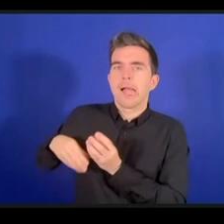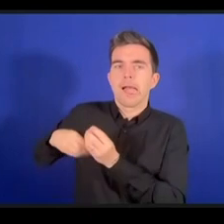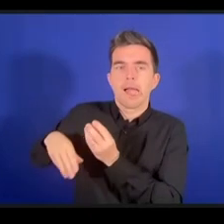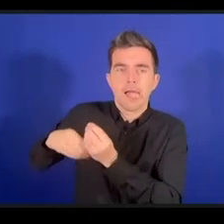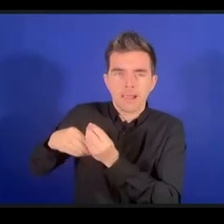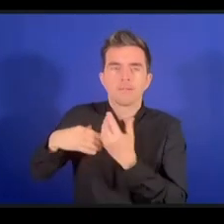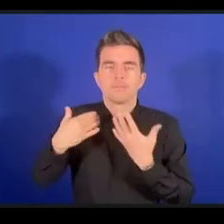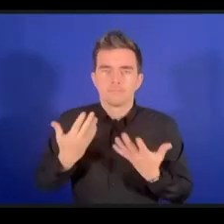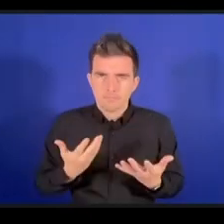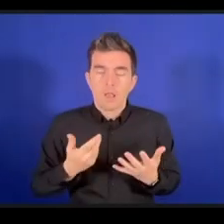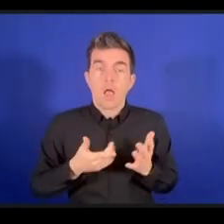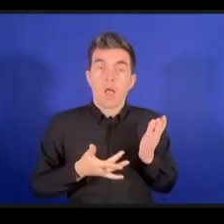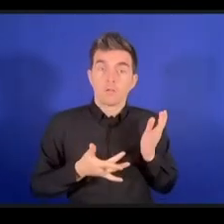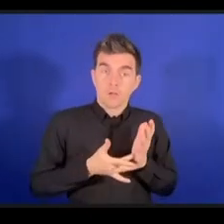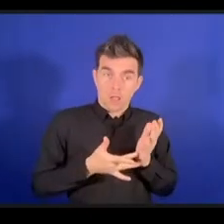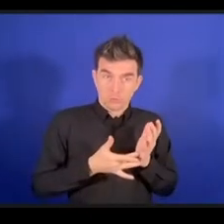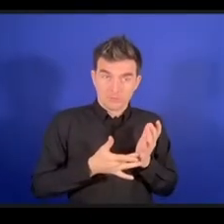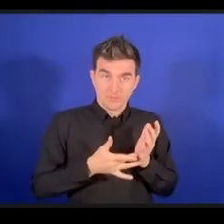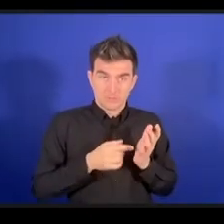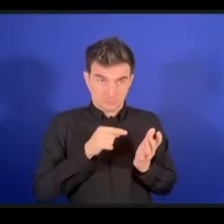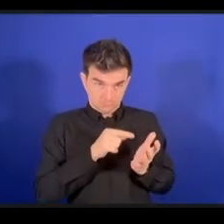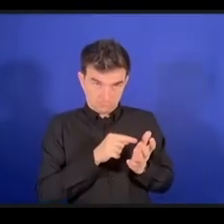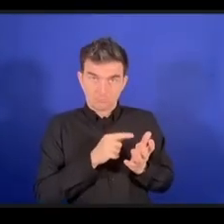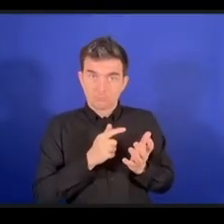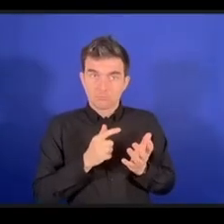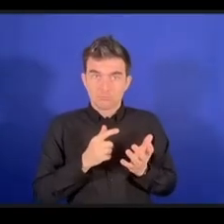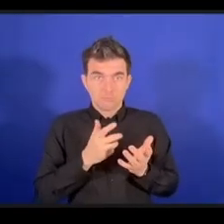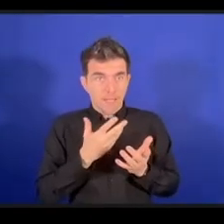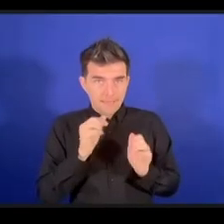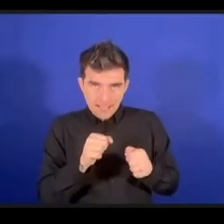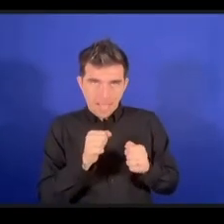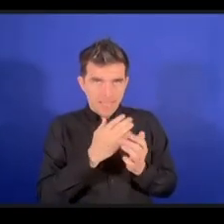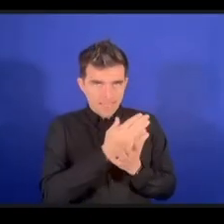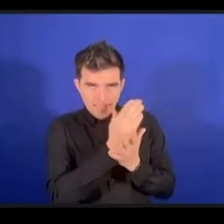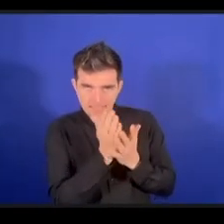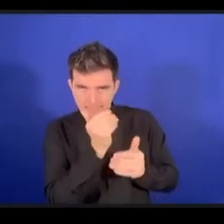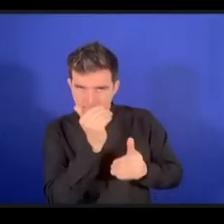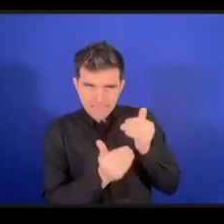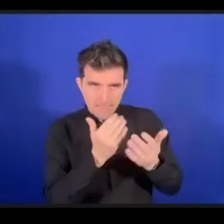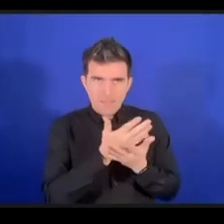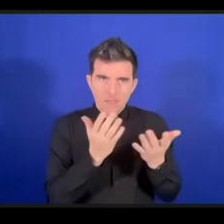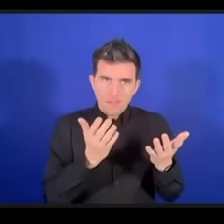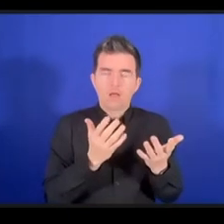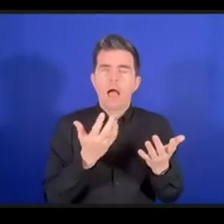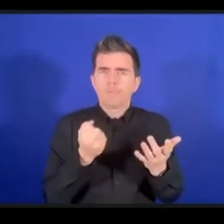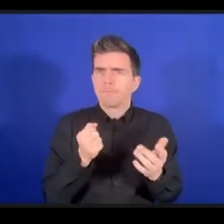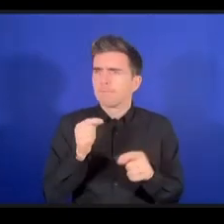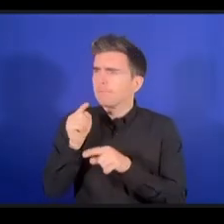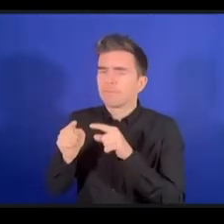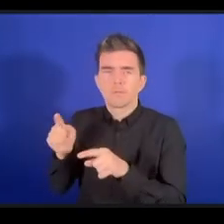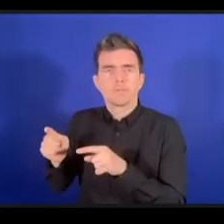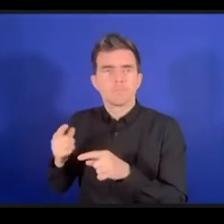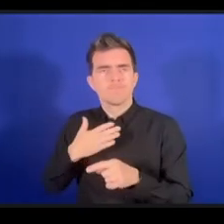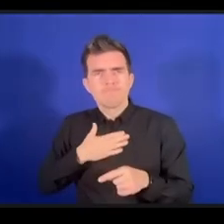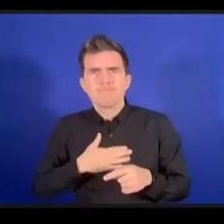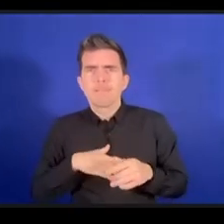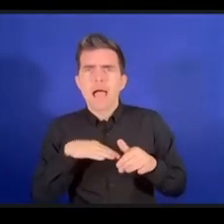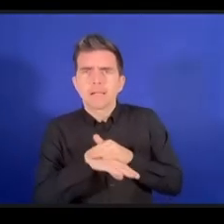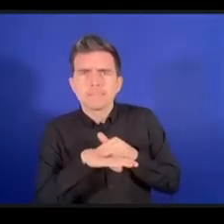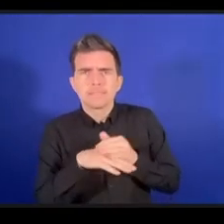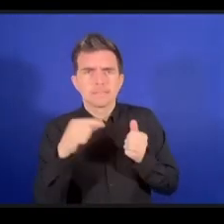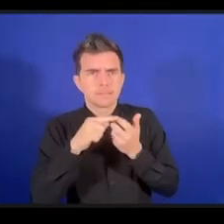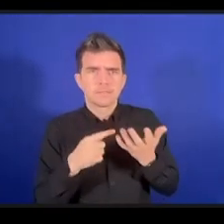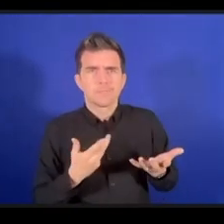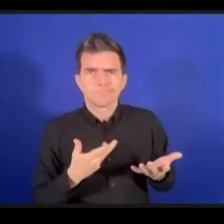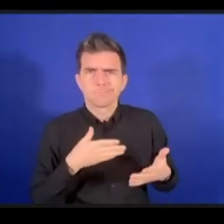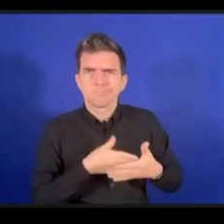就没有产生这样的内容，所以残障人士可能就没有办法获取这些内容。最好的一个例